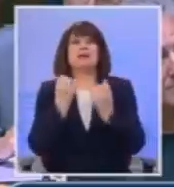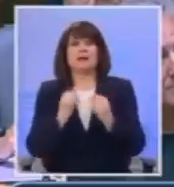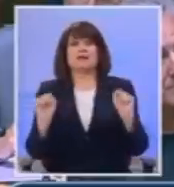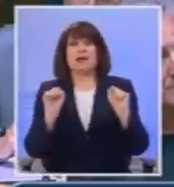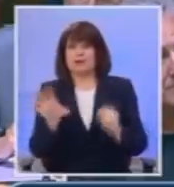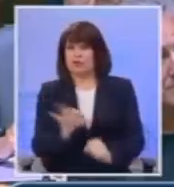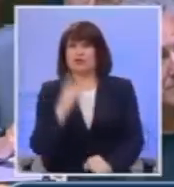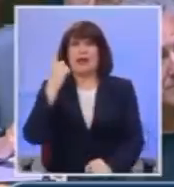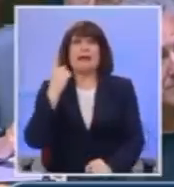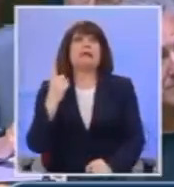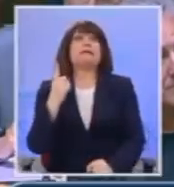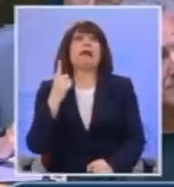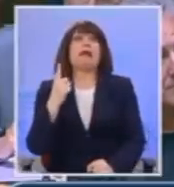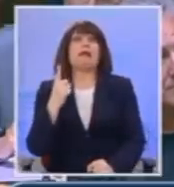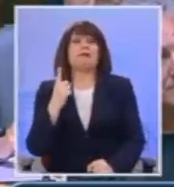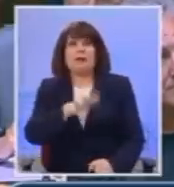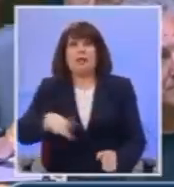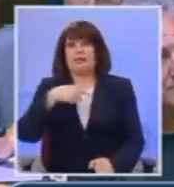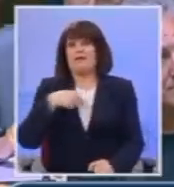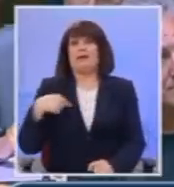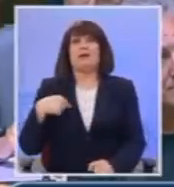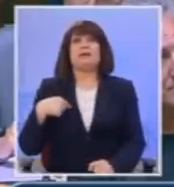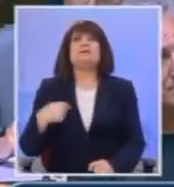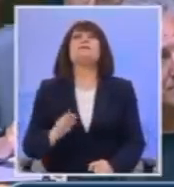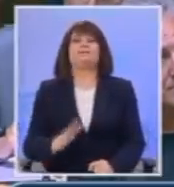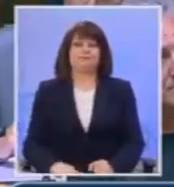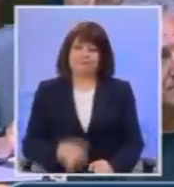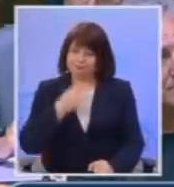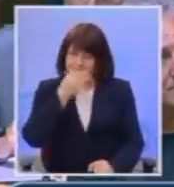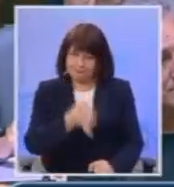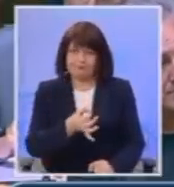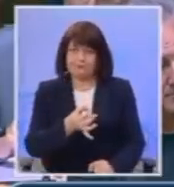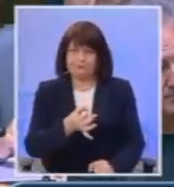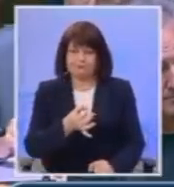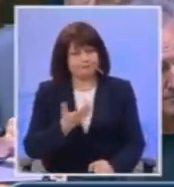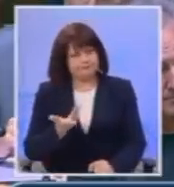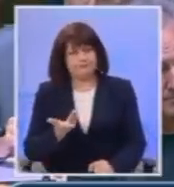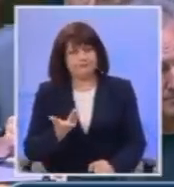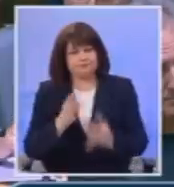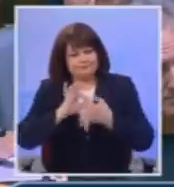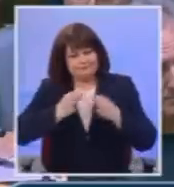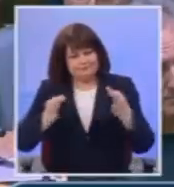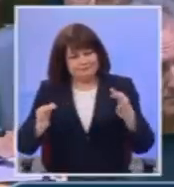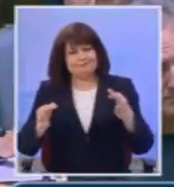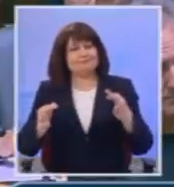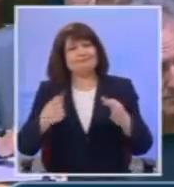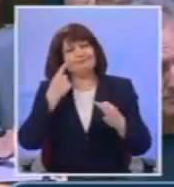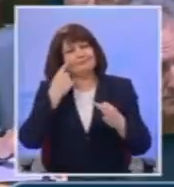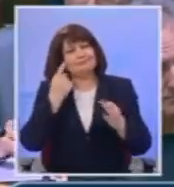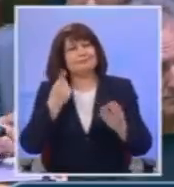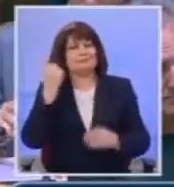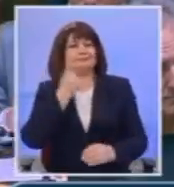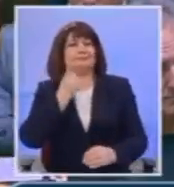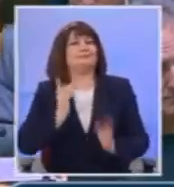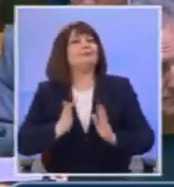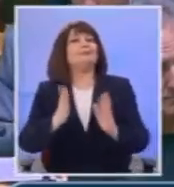πεδίο να αναλάβει αυτή τη θέση των περιφερειακών διευθυντών. Να σας πω κάτι, εξώνυχος το λέω ότι οι λεπτομέρειες θα κρίνουν την